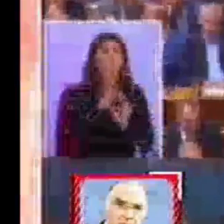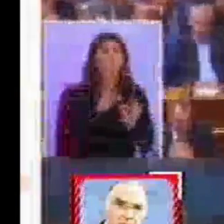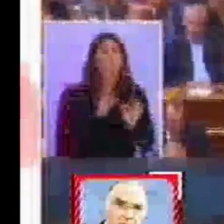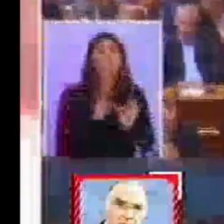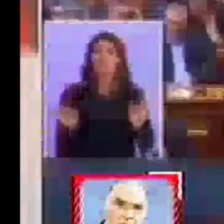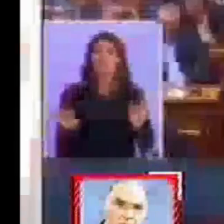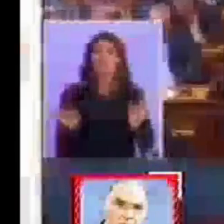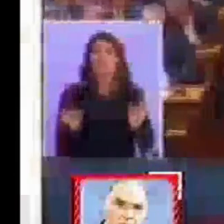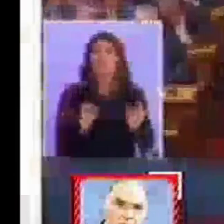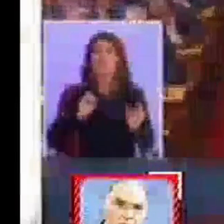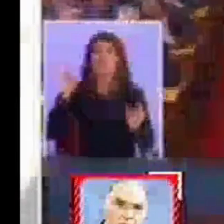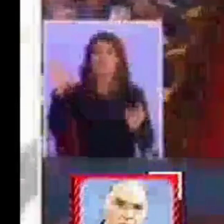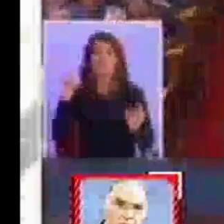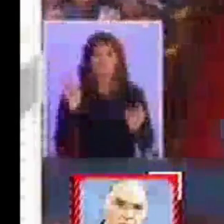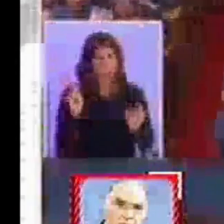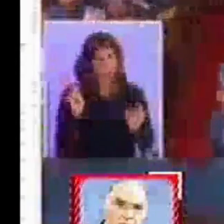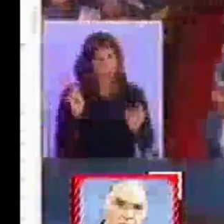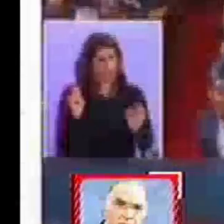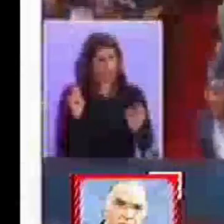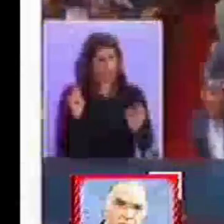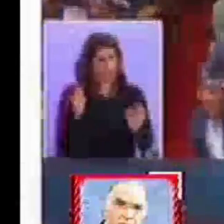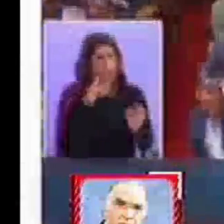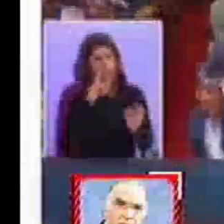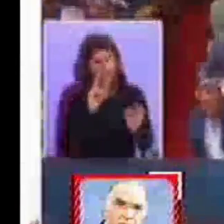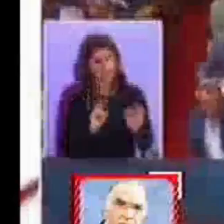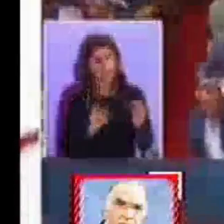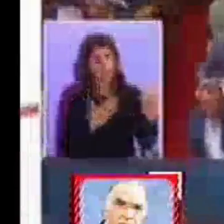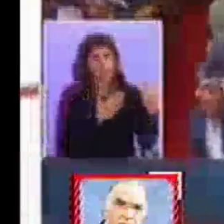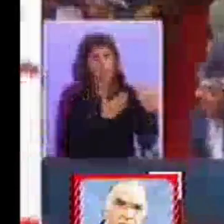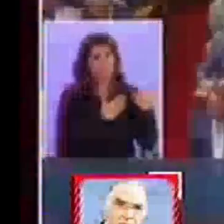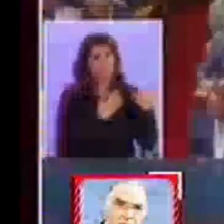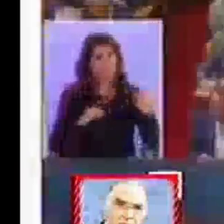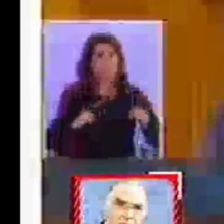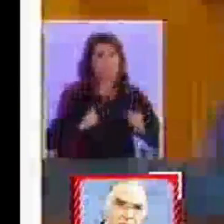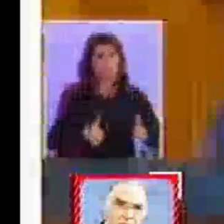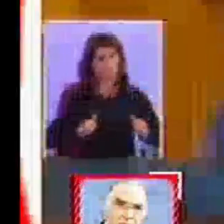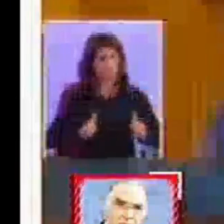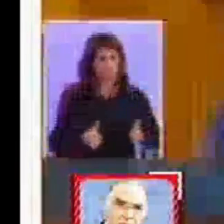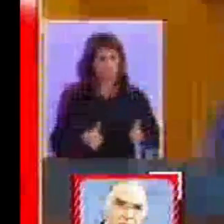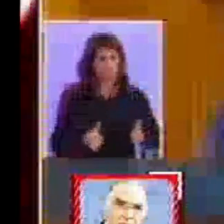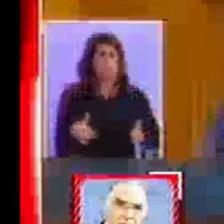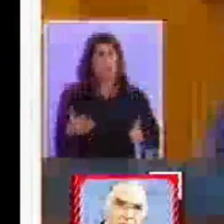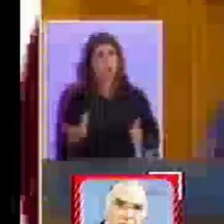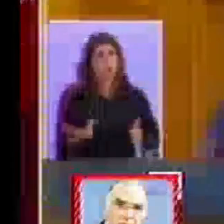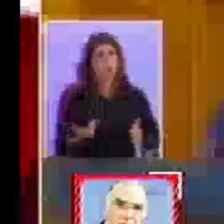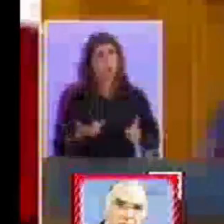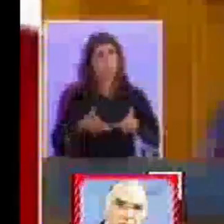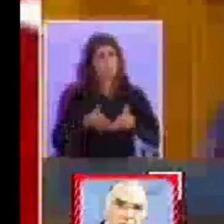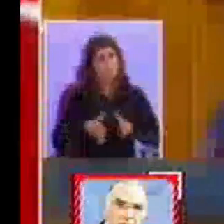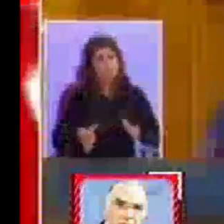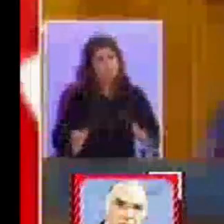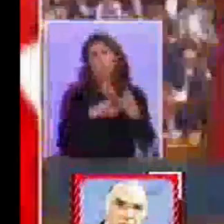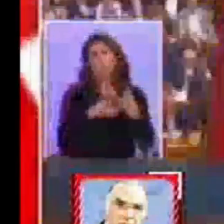ΣΥΡΙΖΑ, εάν δεν παρέδιδαν την έδρα, τότε ο ΣΥΡΙΖΑ είχε 152 έδρες και θα έπεφτε ο Τσίπρας εδώ και 2 χρόνια.